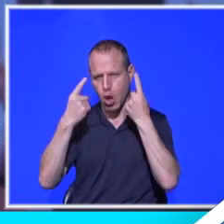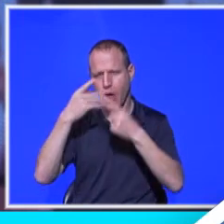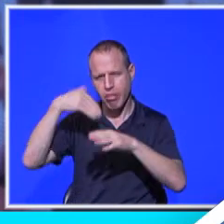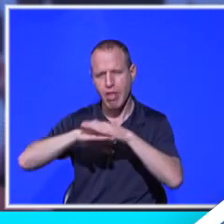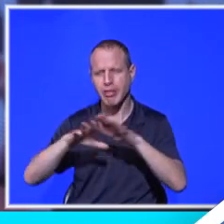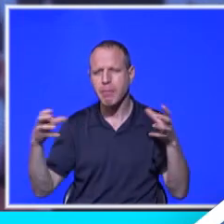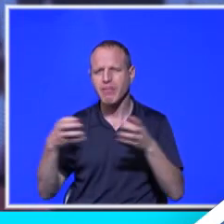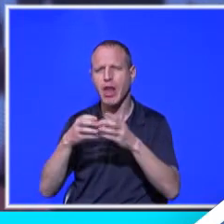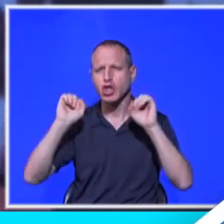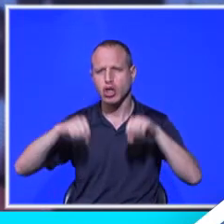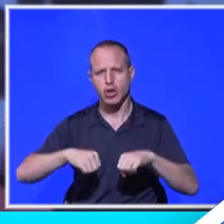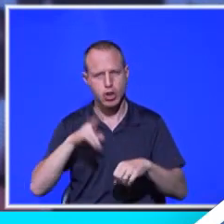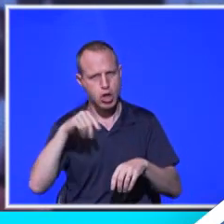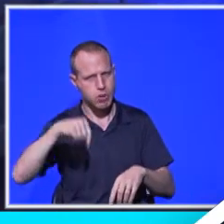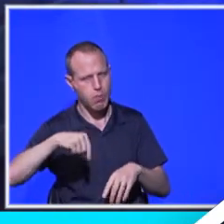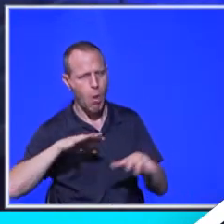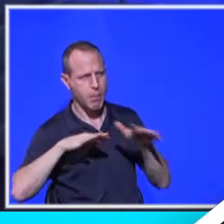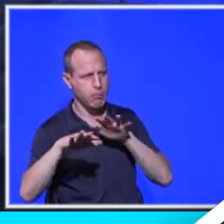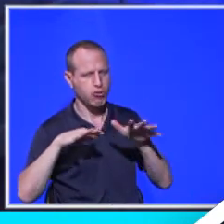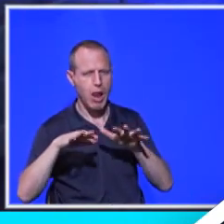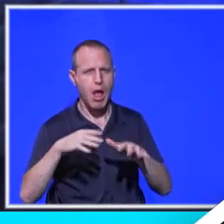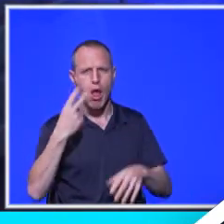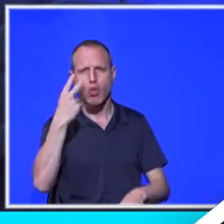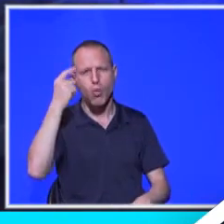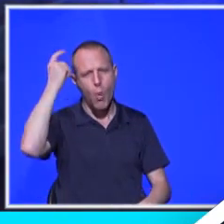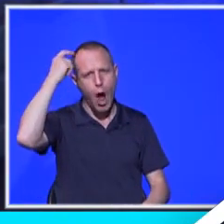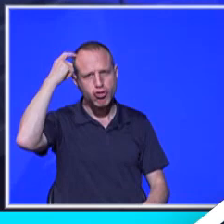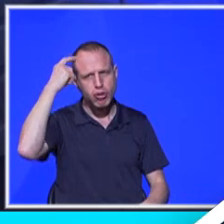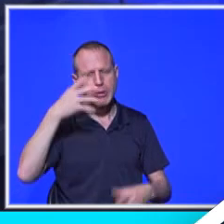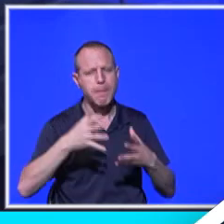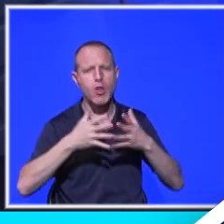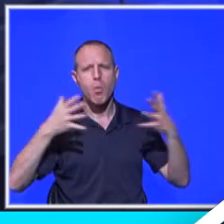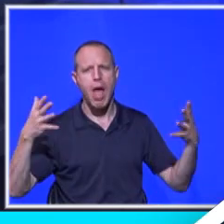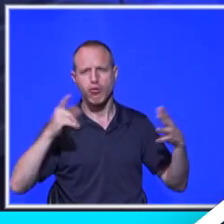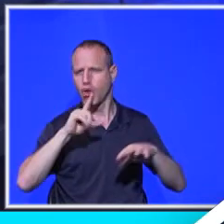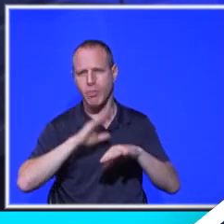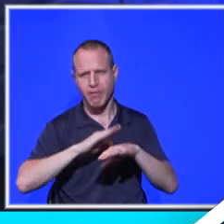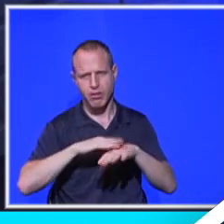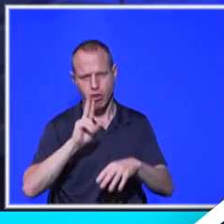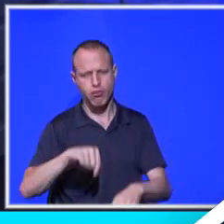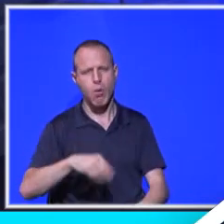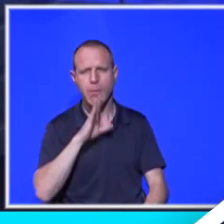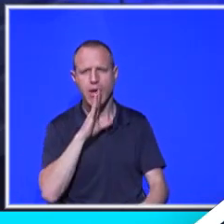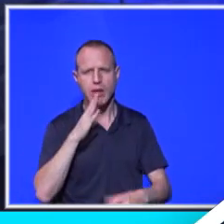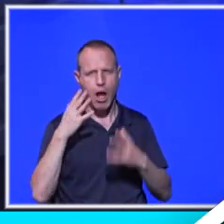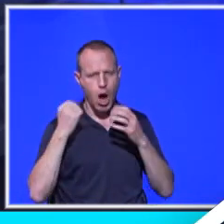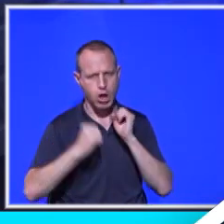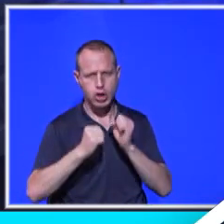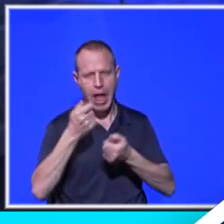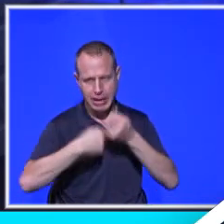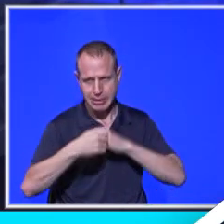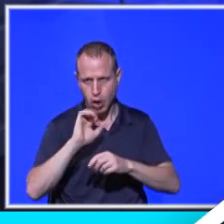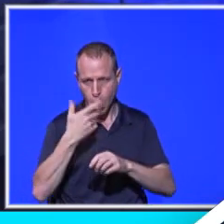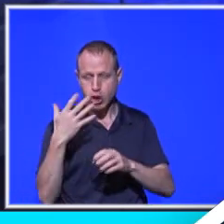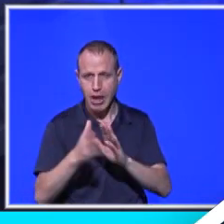בעצם ששולטת... יש פה ממשלה דו-ראשית, מנופחת, שלא מתפקדת, יש פה בעיה קשה. העסק הזה או שיתחילו